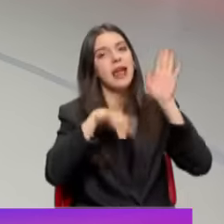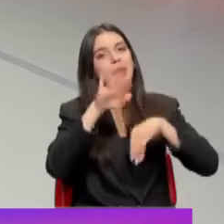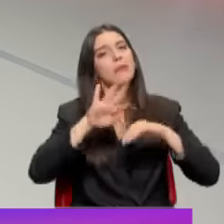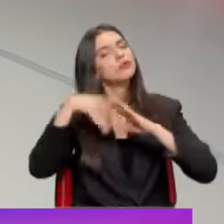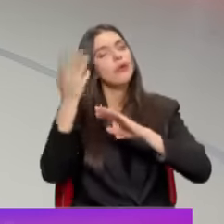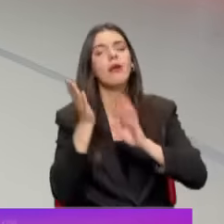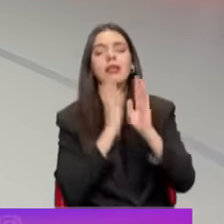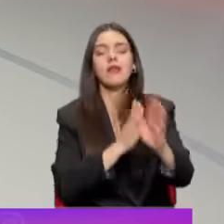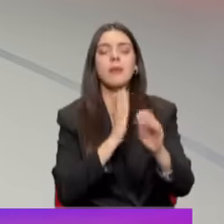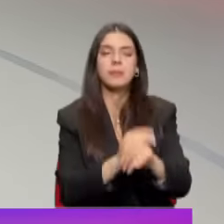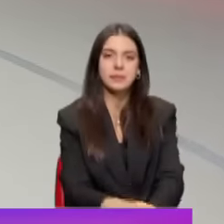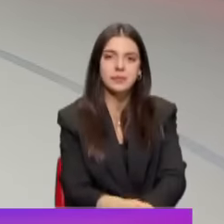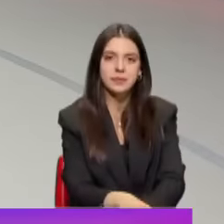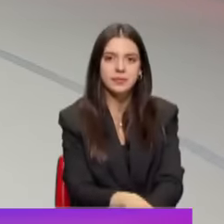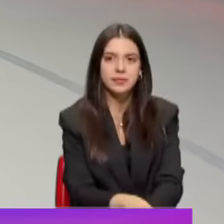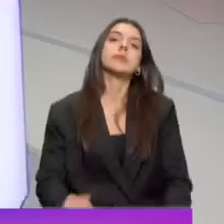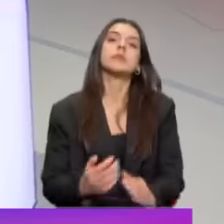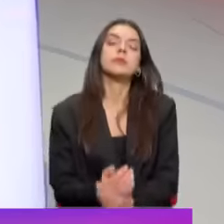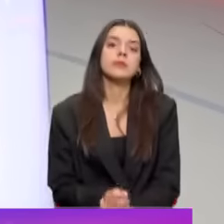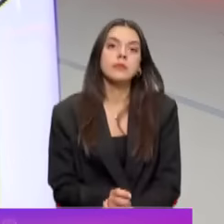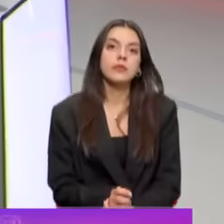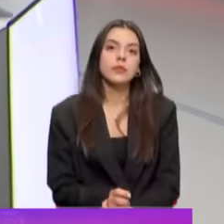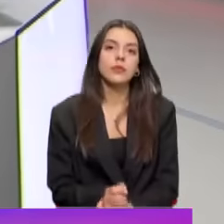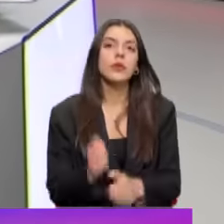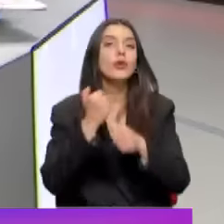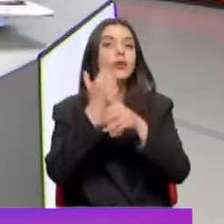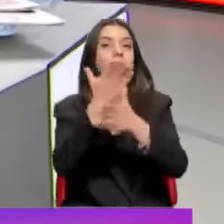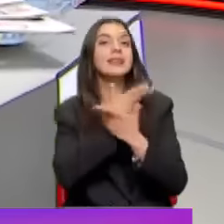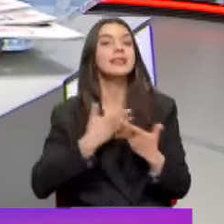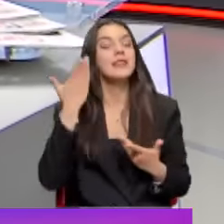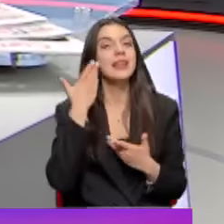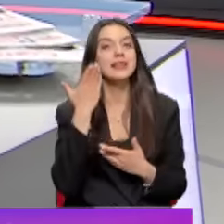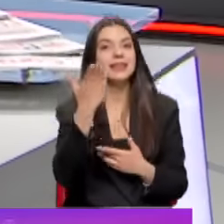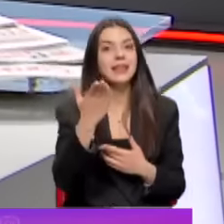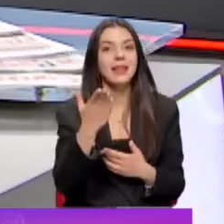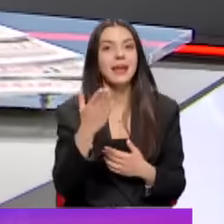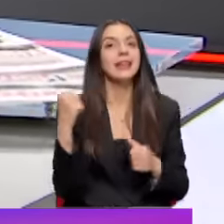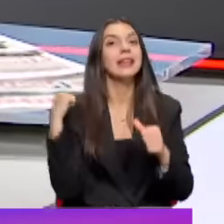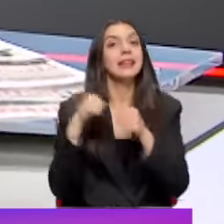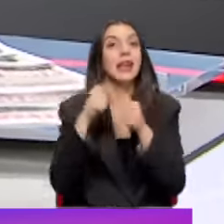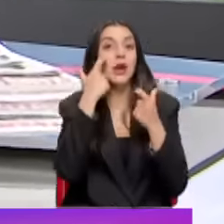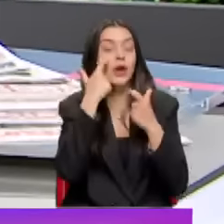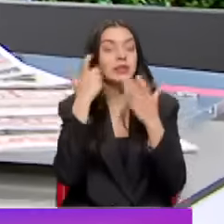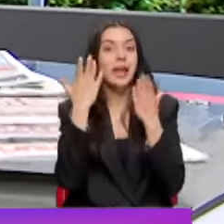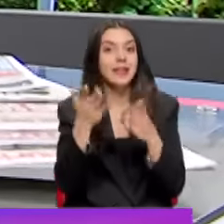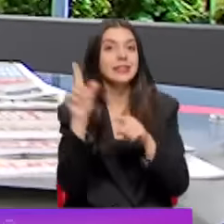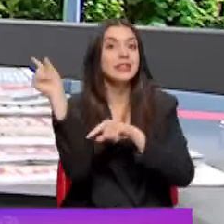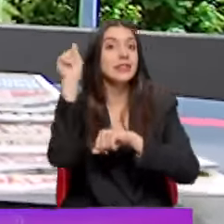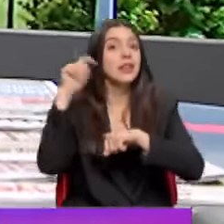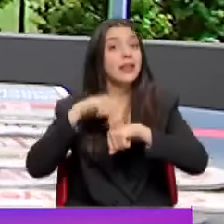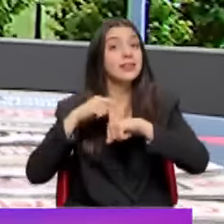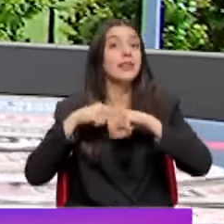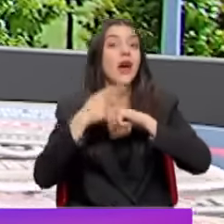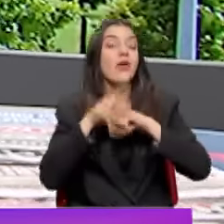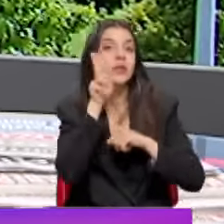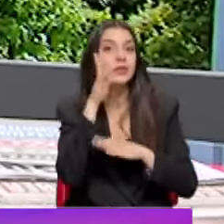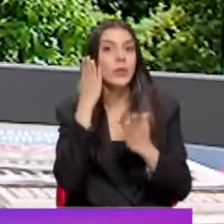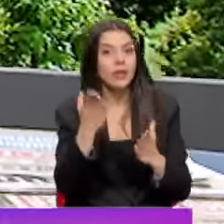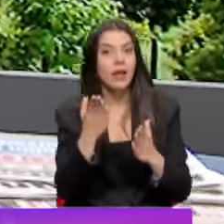sonra devam Günaydın sevgili izleyenler Tekrar hoş geldiniz çalar saat Hafta sonuna